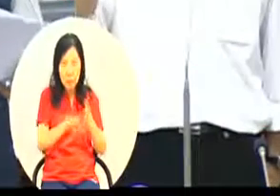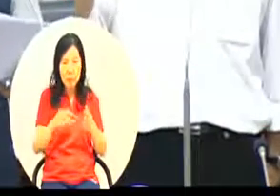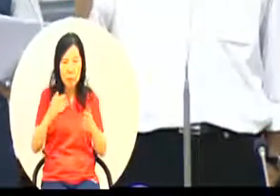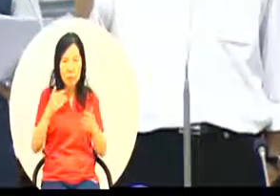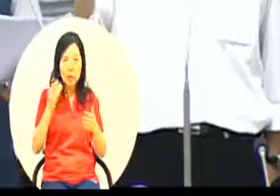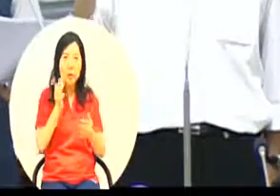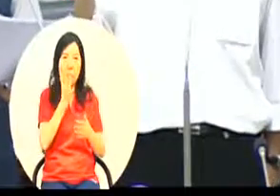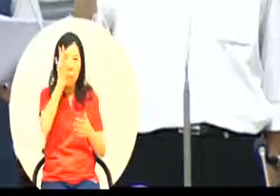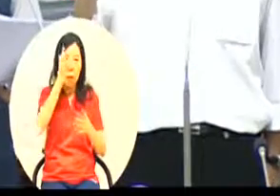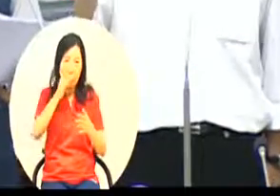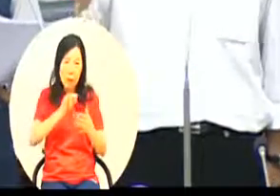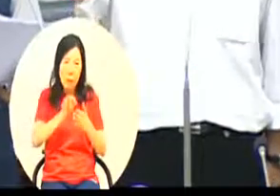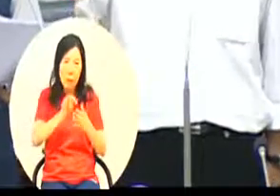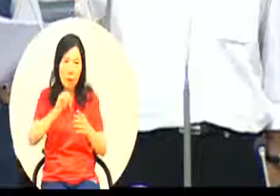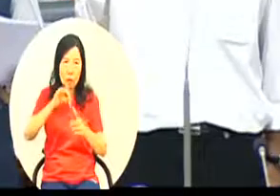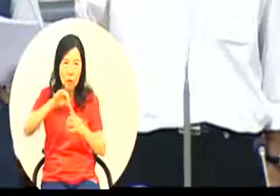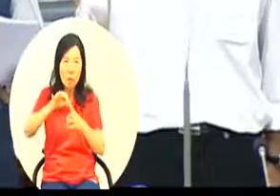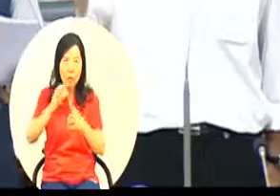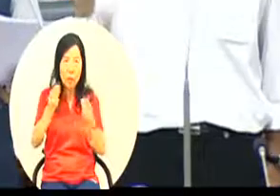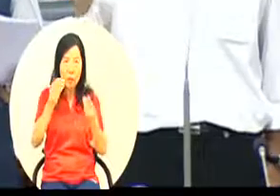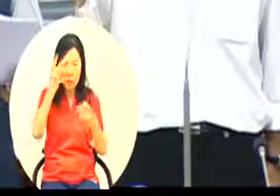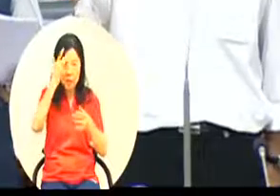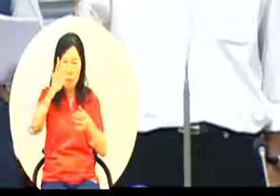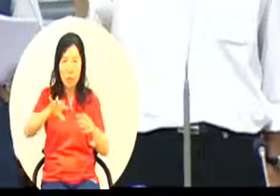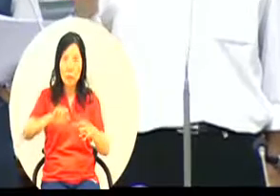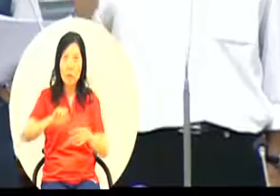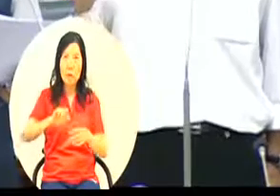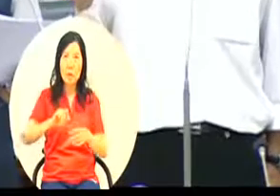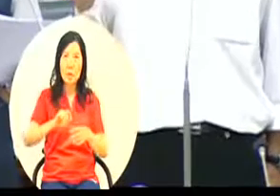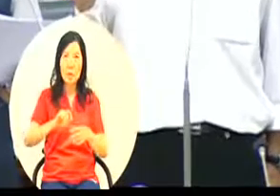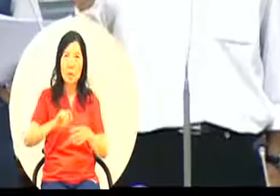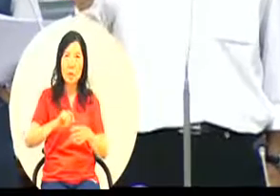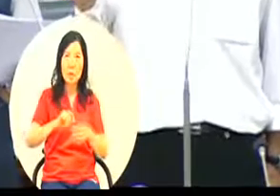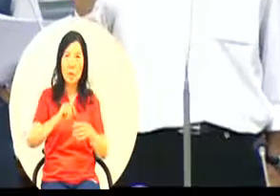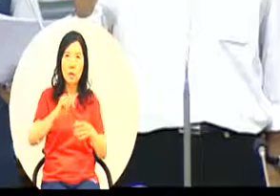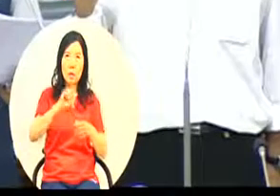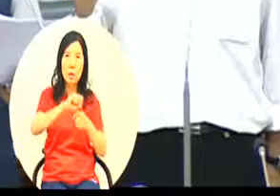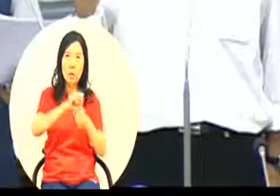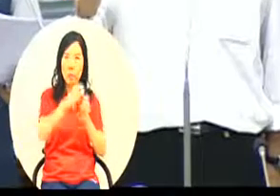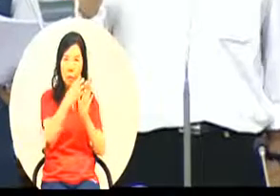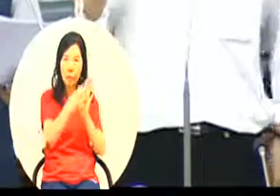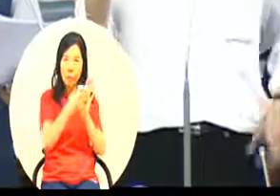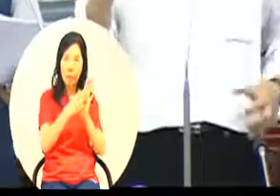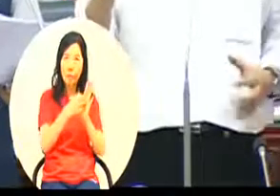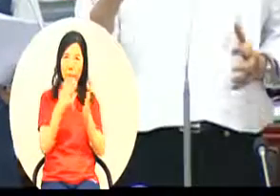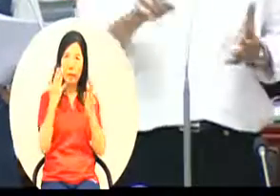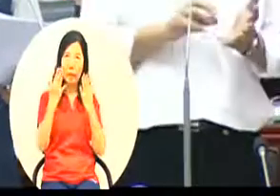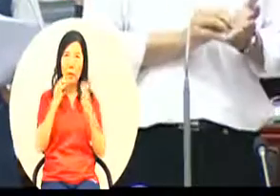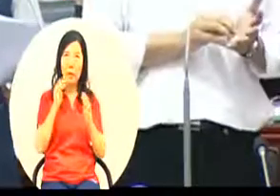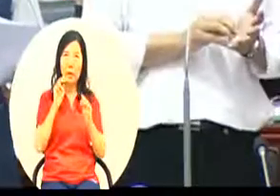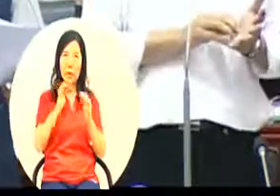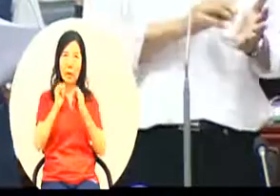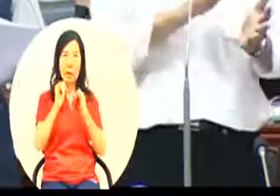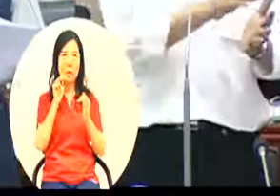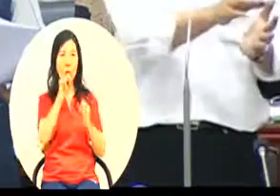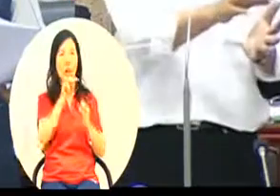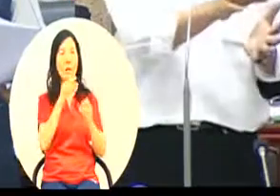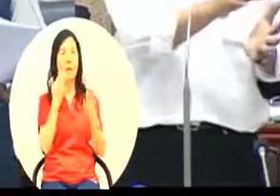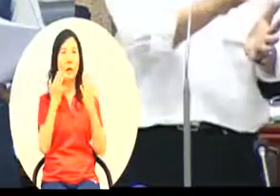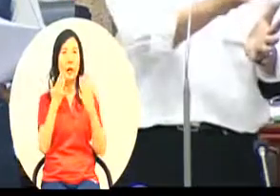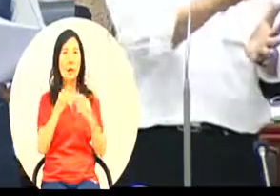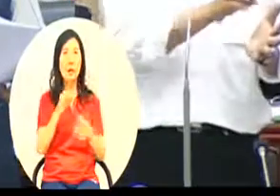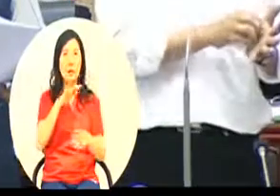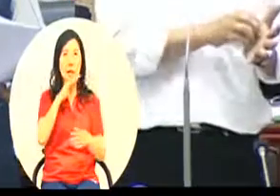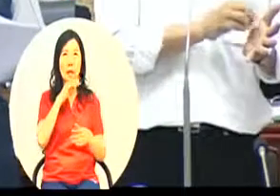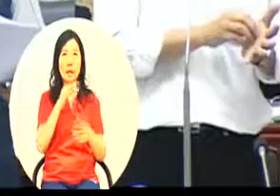的这种无障碍的公车，要能够加试这个 logo， 让民众能够知道等一